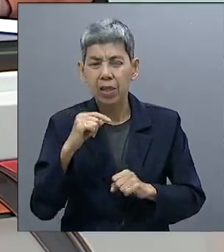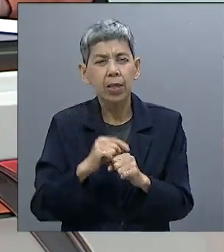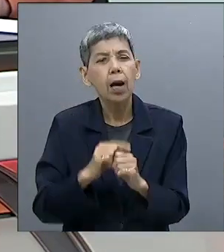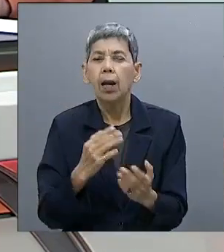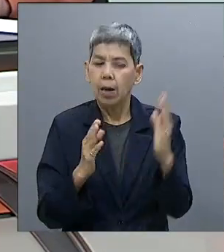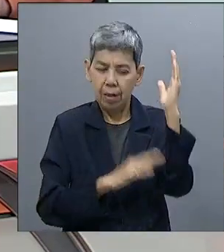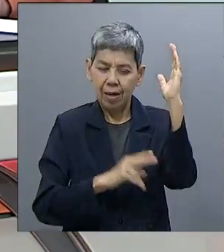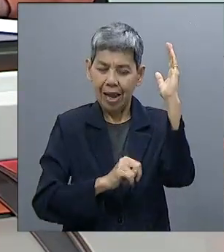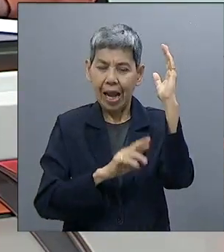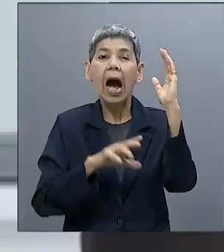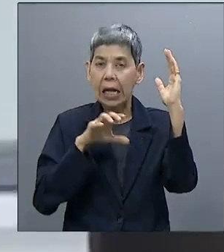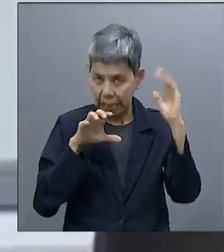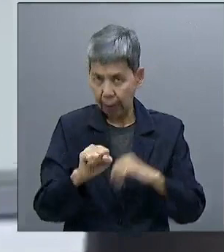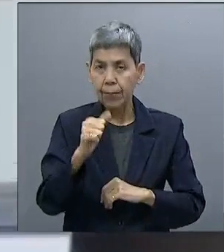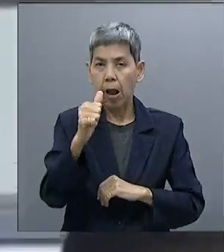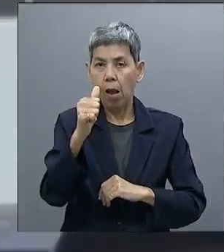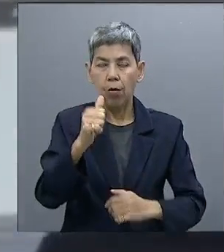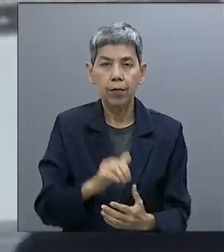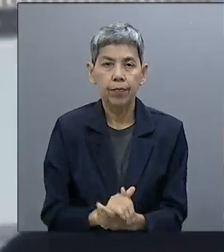นราธิวาสได้แล้วค่ะ